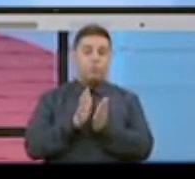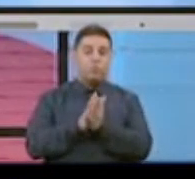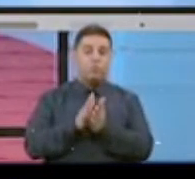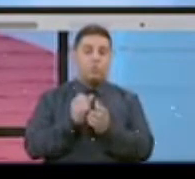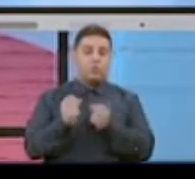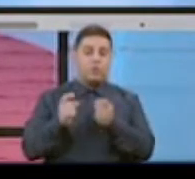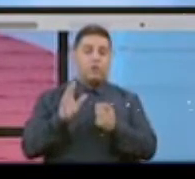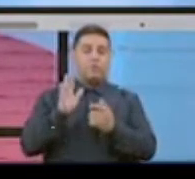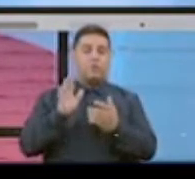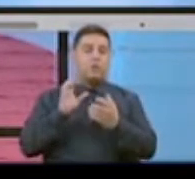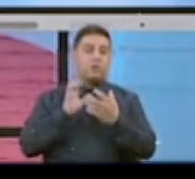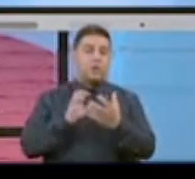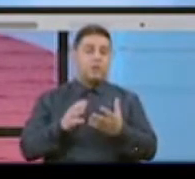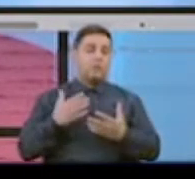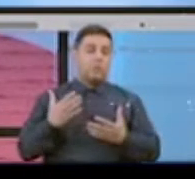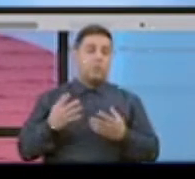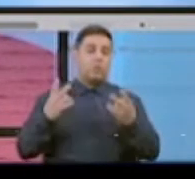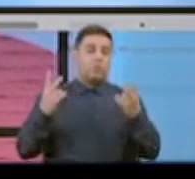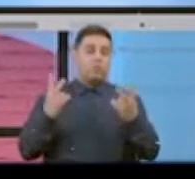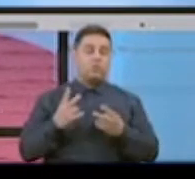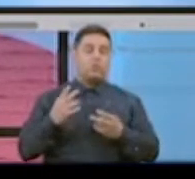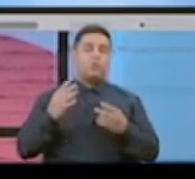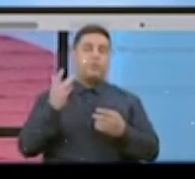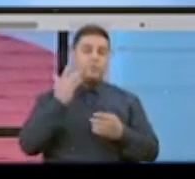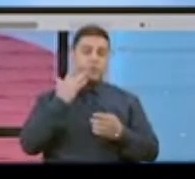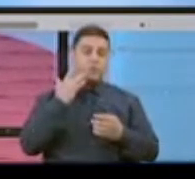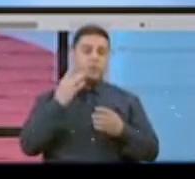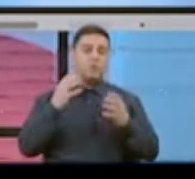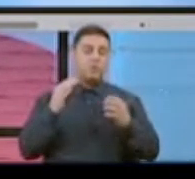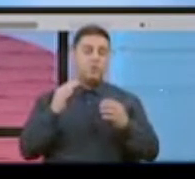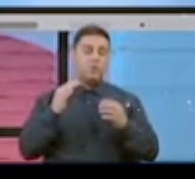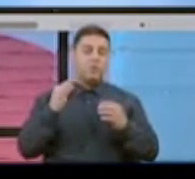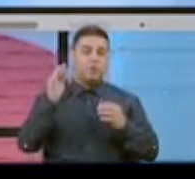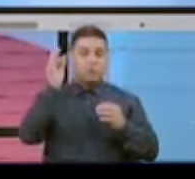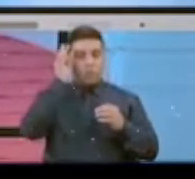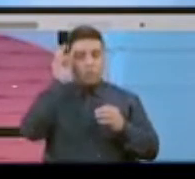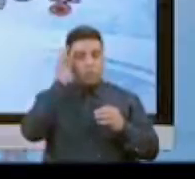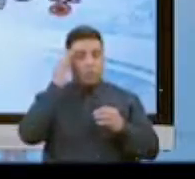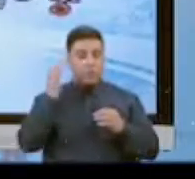транспорте. Запомните, нужно всегда соблюдать чистоту.